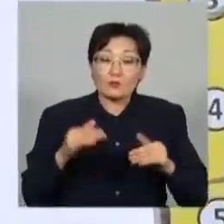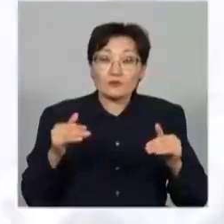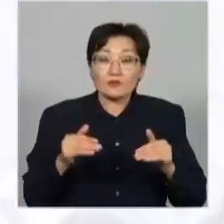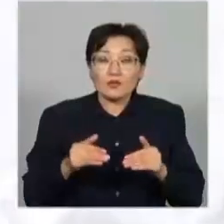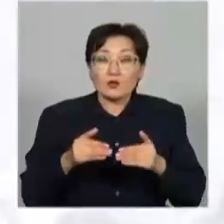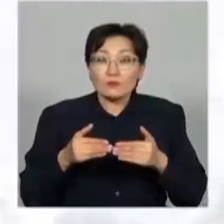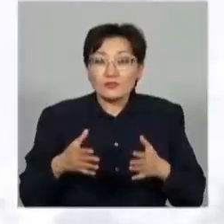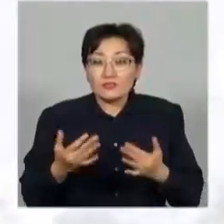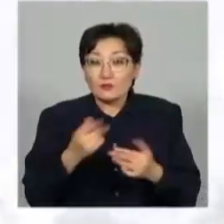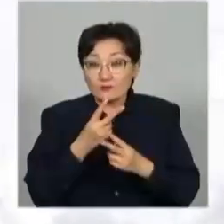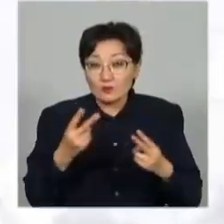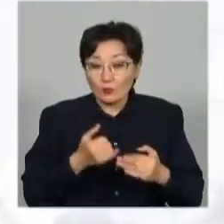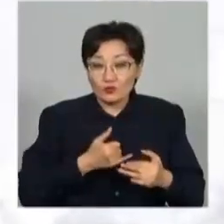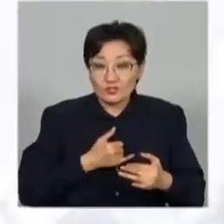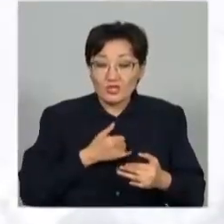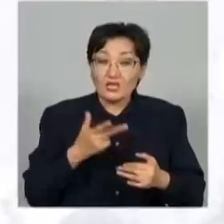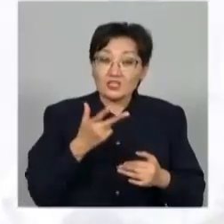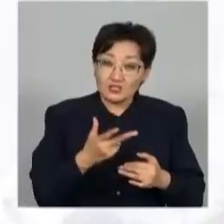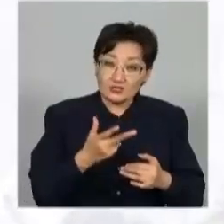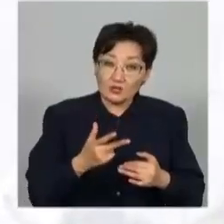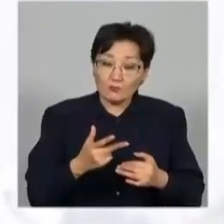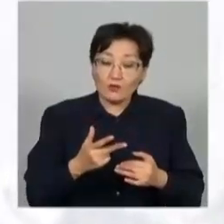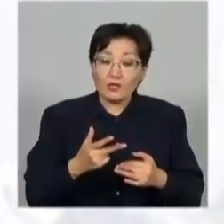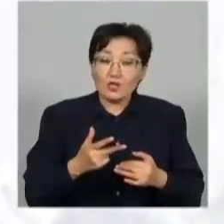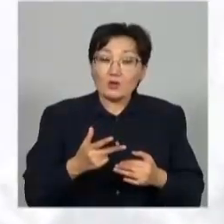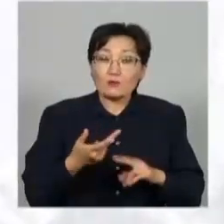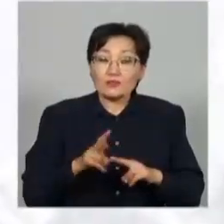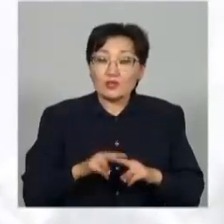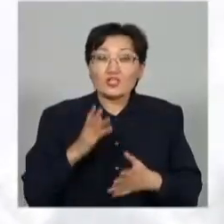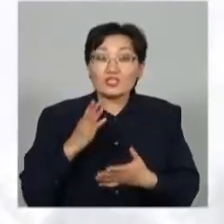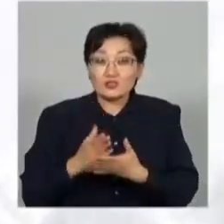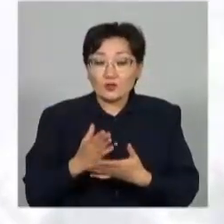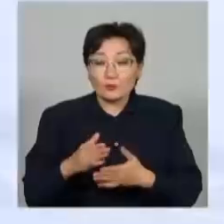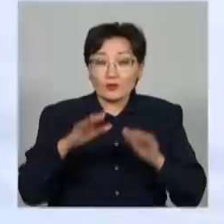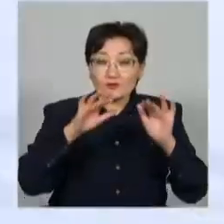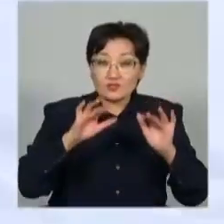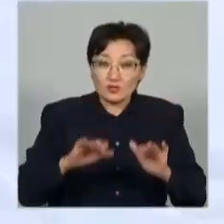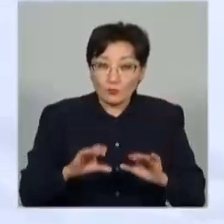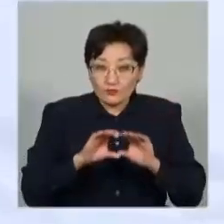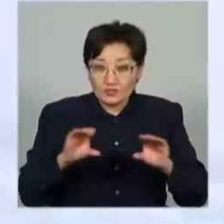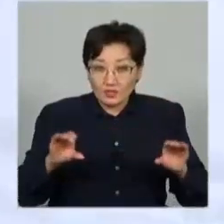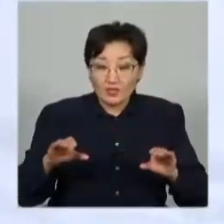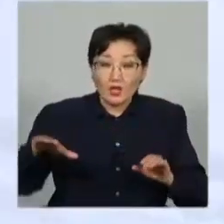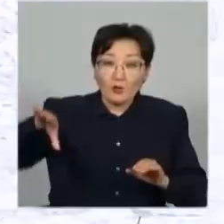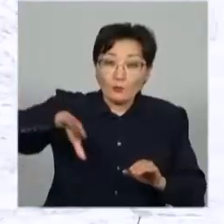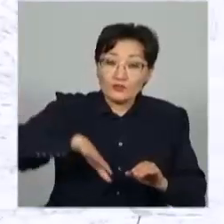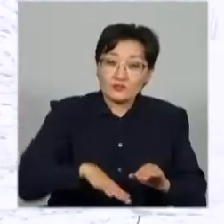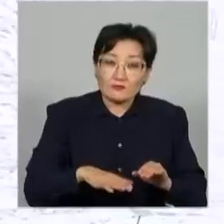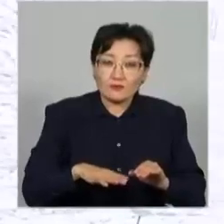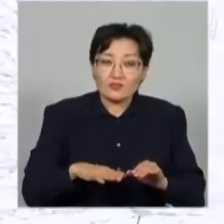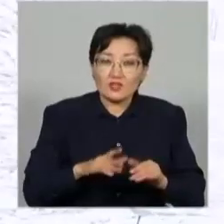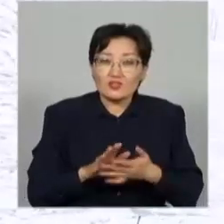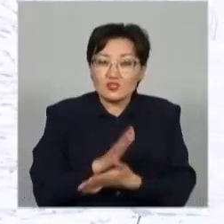открытых зон. Сейчас, как видите, это у нас третье значительное. Это означает, что снежный покров на крутых склонах